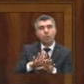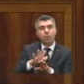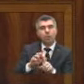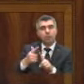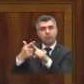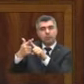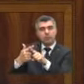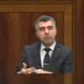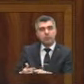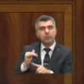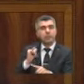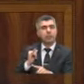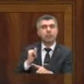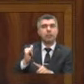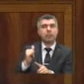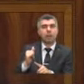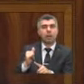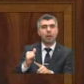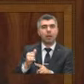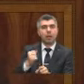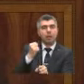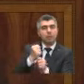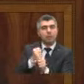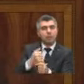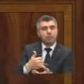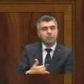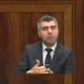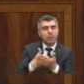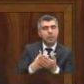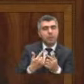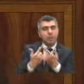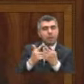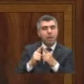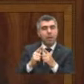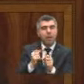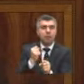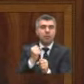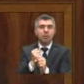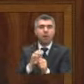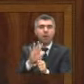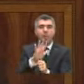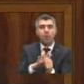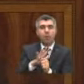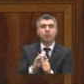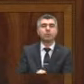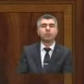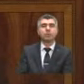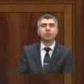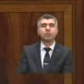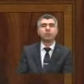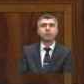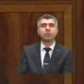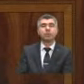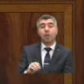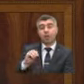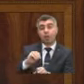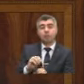استدامة الخدمات والتقائية عمل الفاعلين المعنيين. ومن جهة